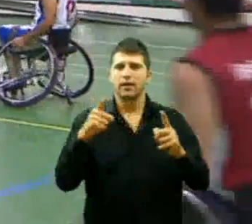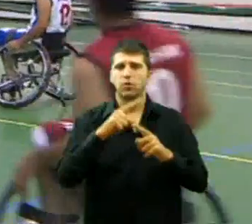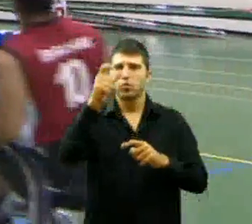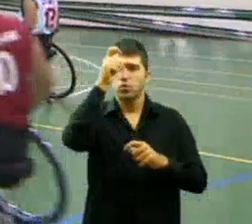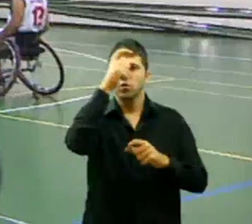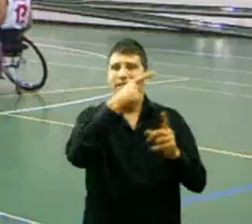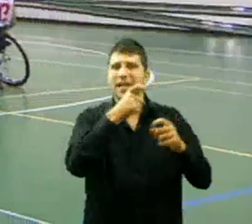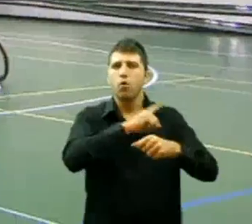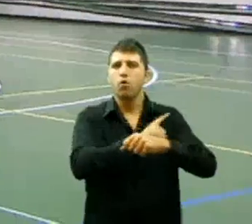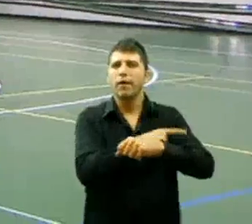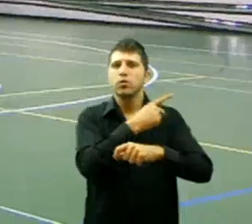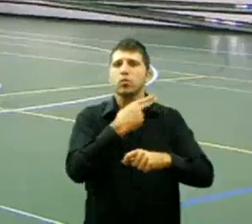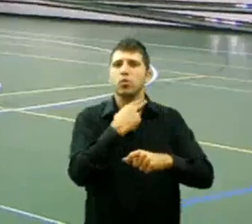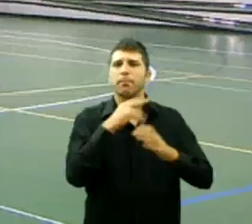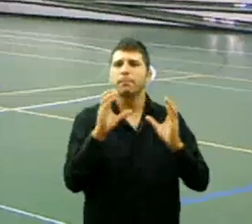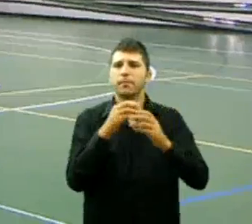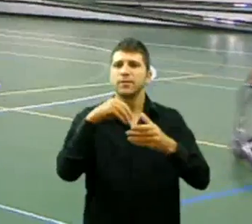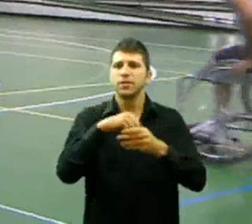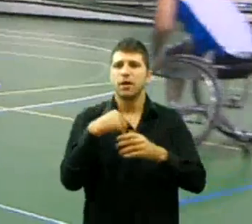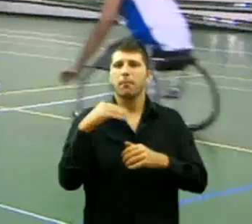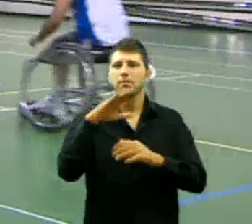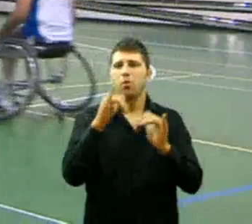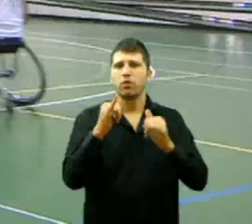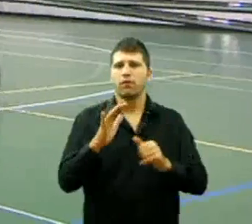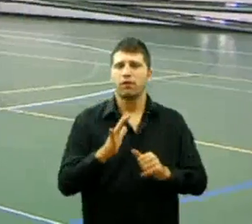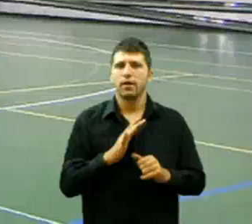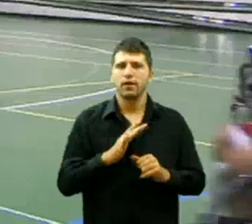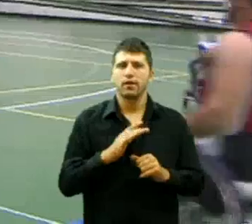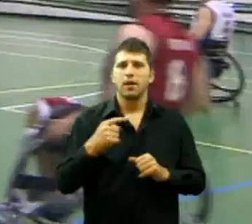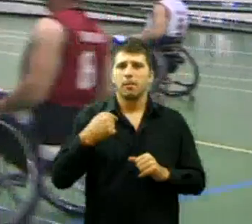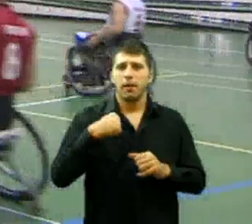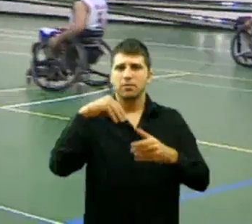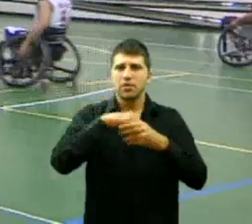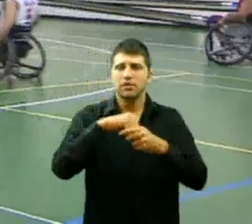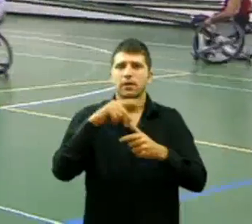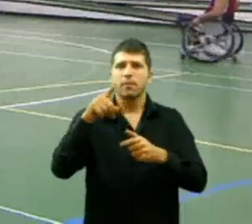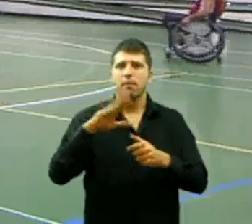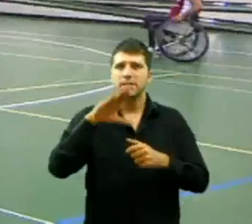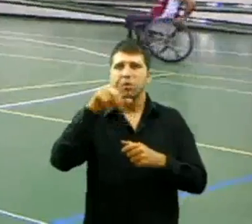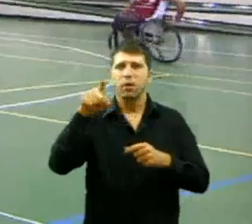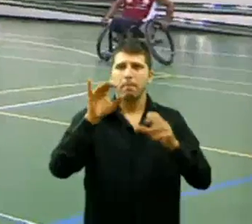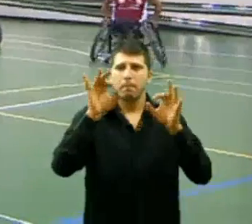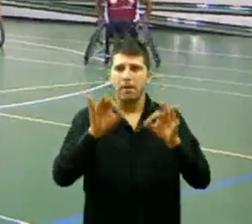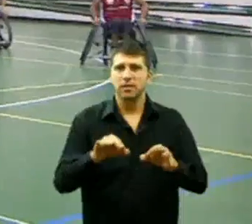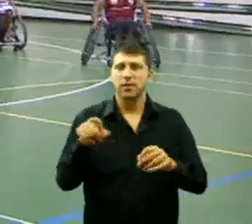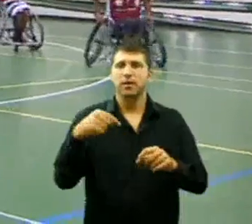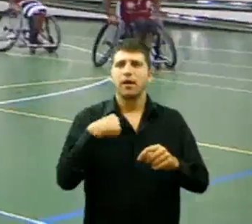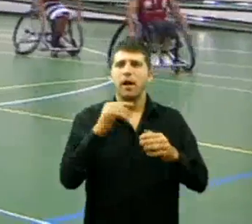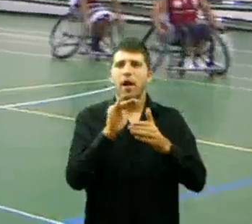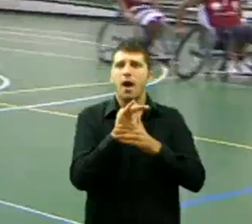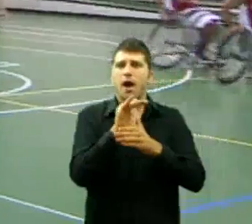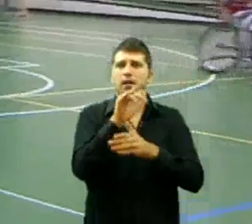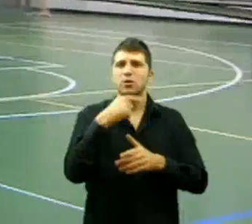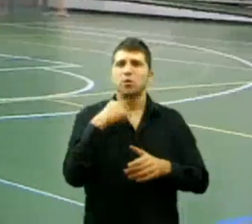ediyor. Kulübünde basketbol oynuyoruz. Benim için basketbolla başlamak orada yani hayatımın